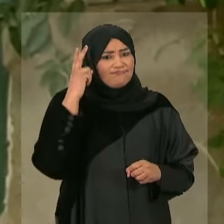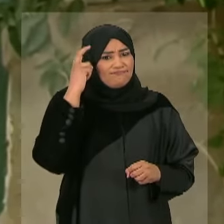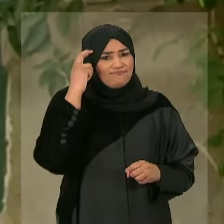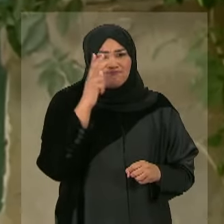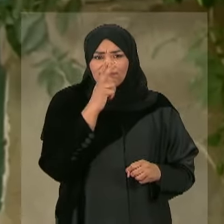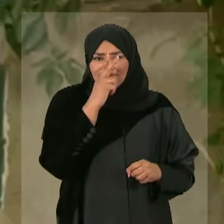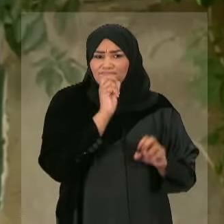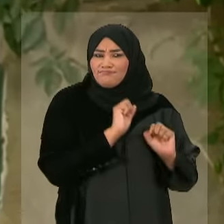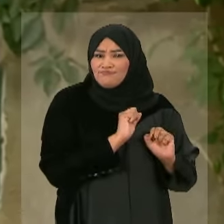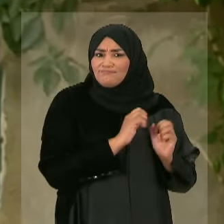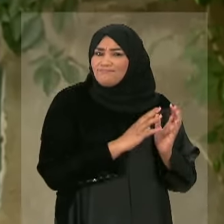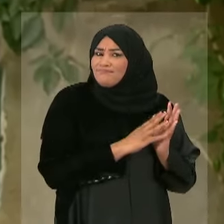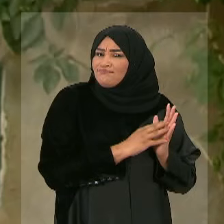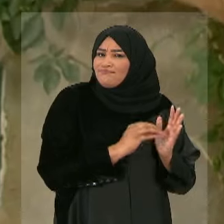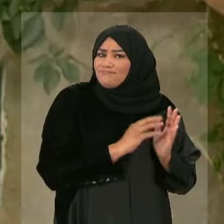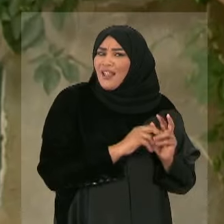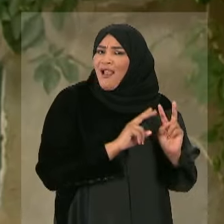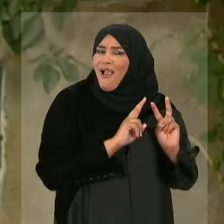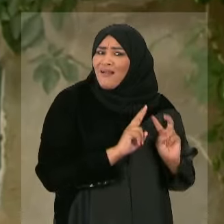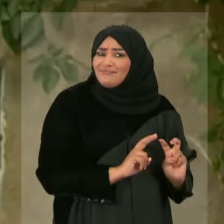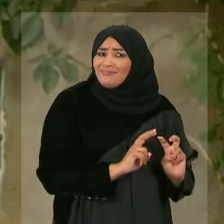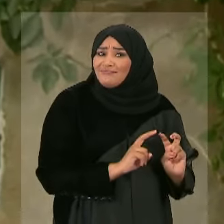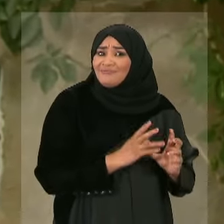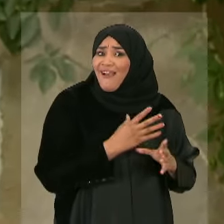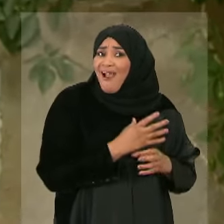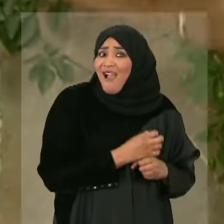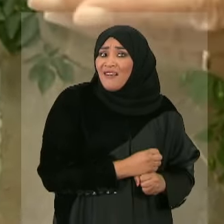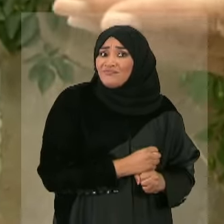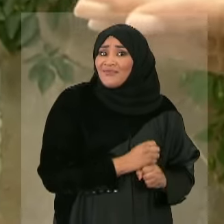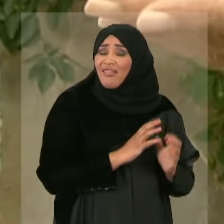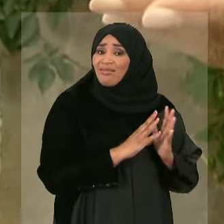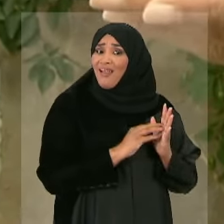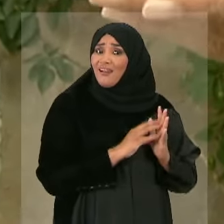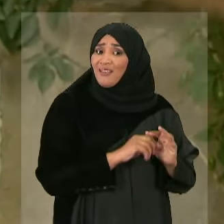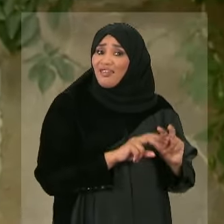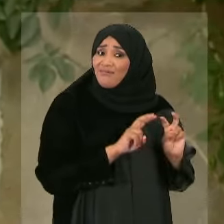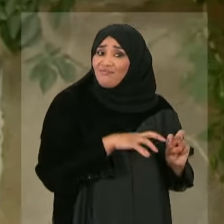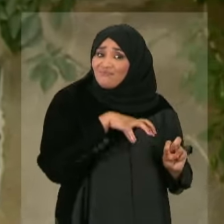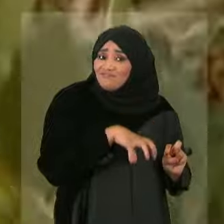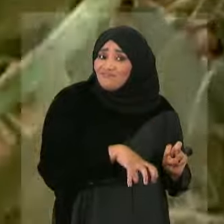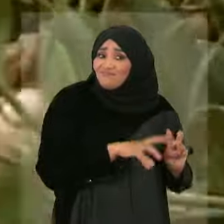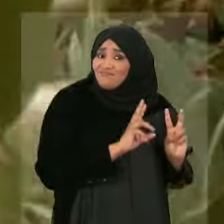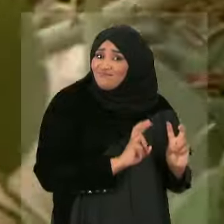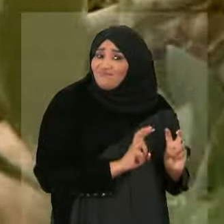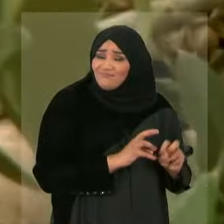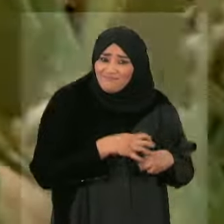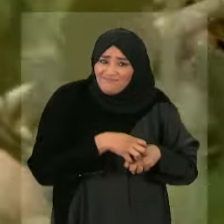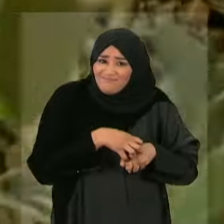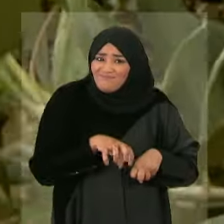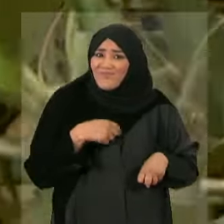المكان، هذا نوع من أصل المكان، هذا نوع من تاريخ المكان، هذا جزء لا يتجزأ